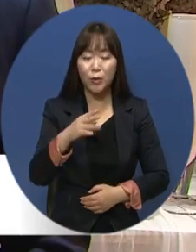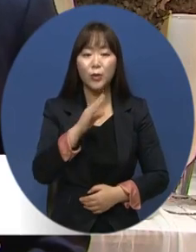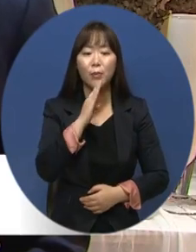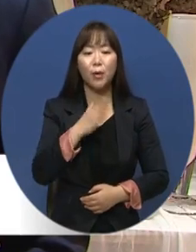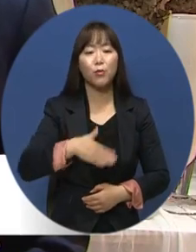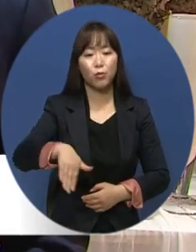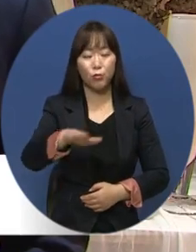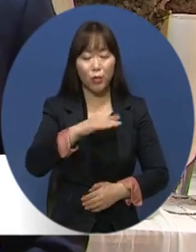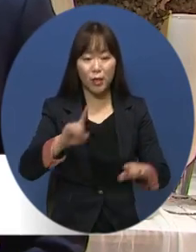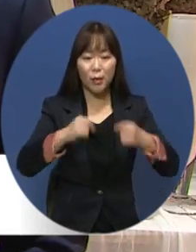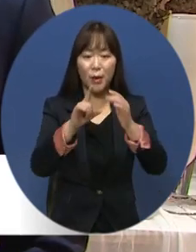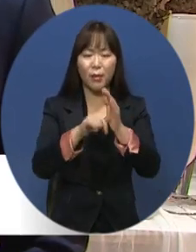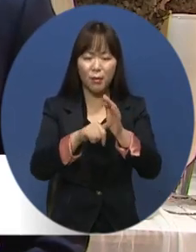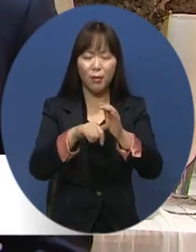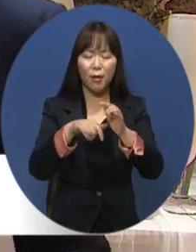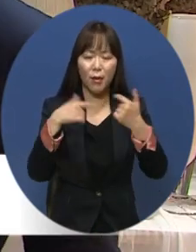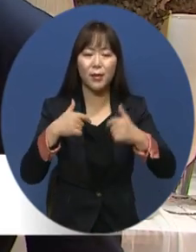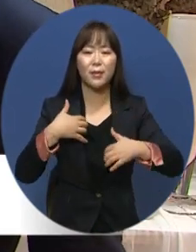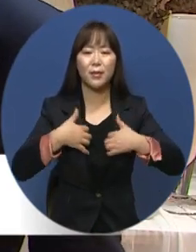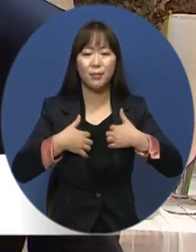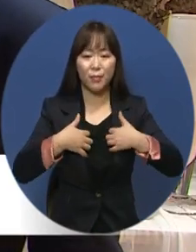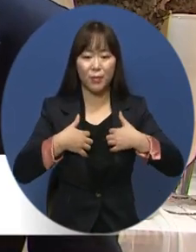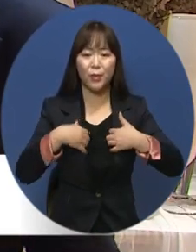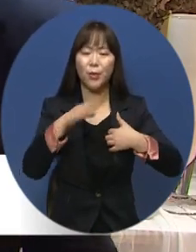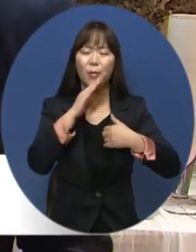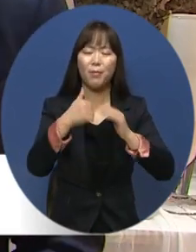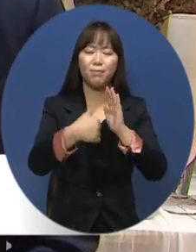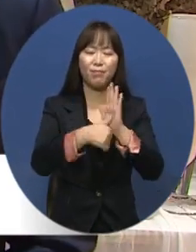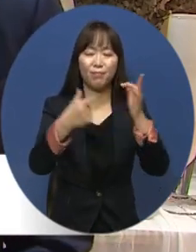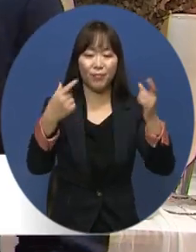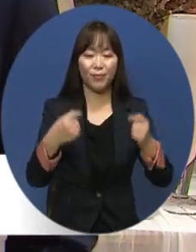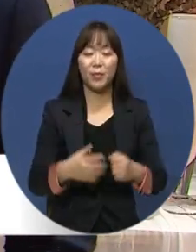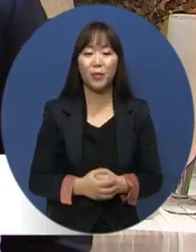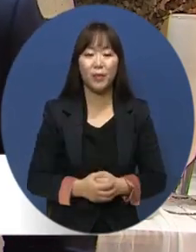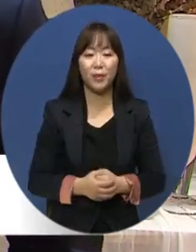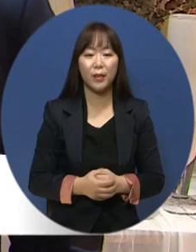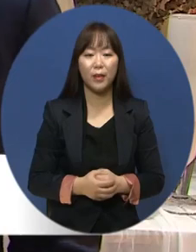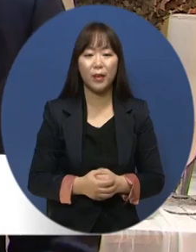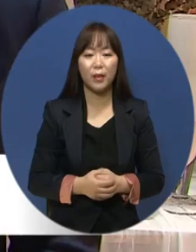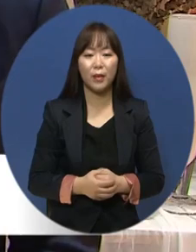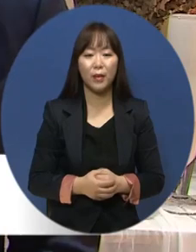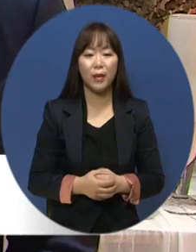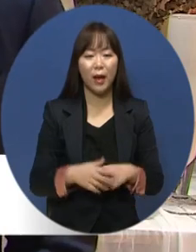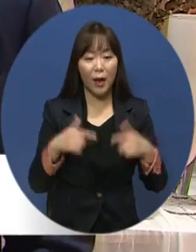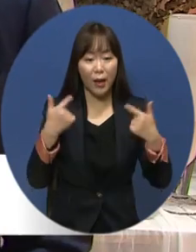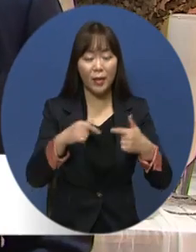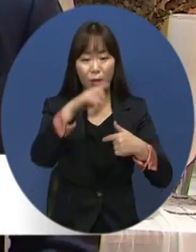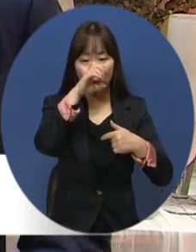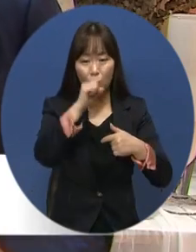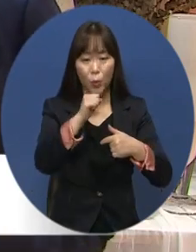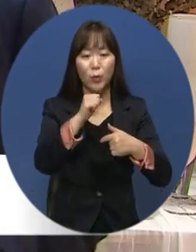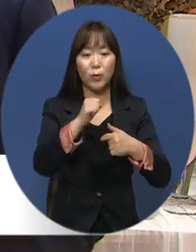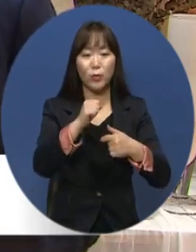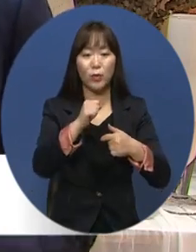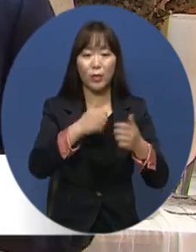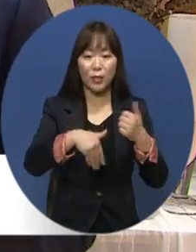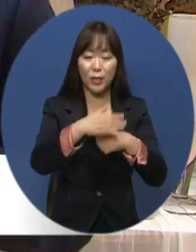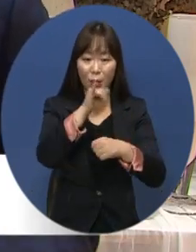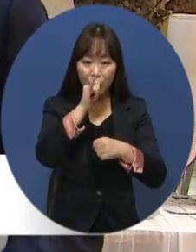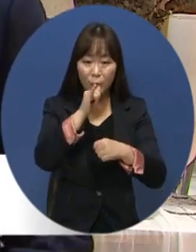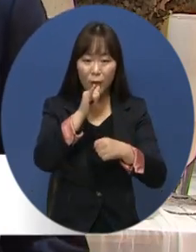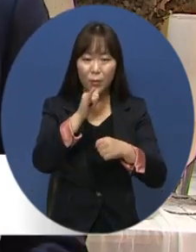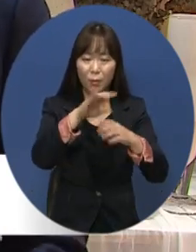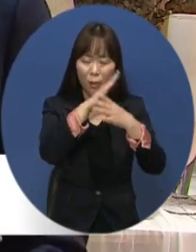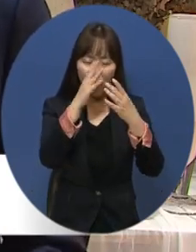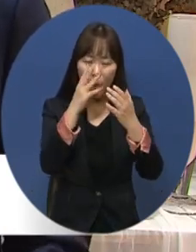저희가 출연할 때마다 항상 즐겁습니다. 그리고 명품 중에 명품. 네, 명품 중에 명품이고. 늘 좋은 일 넘치시고 제네가 유쾌, 상쾌,